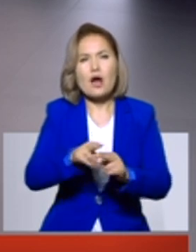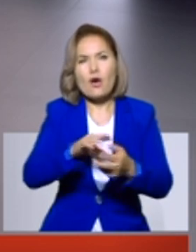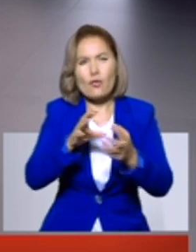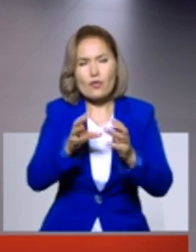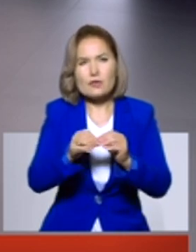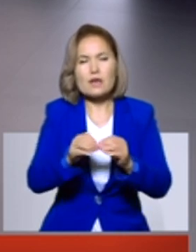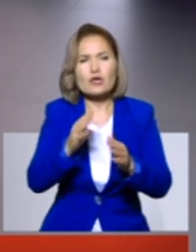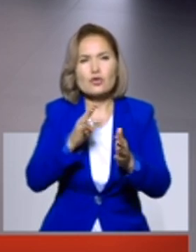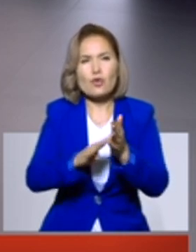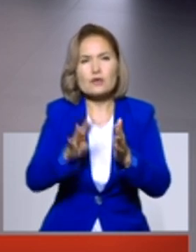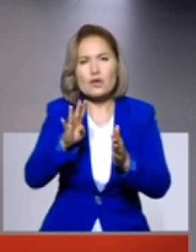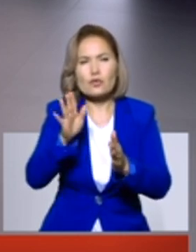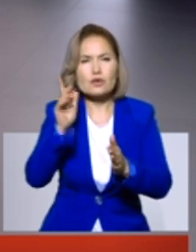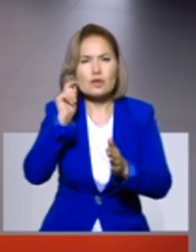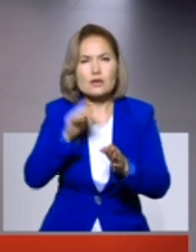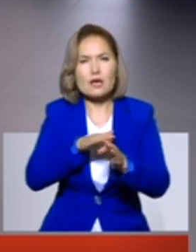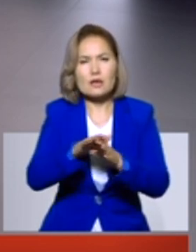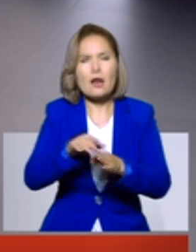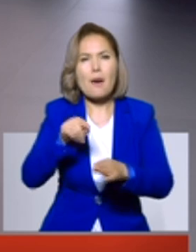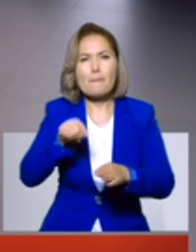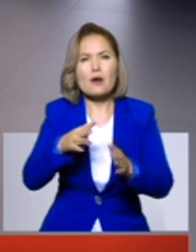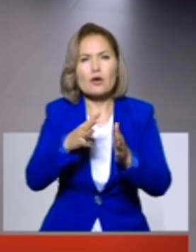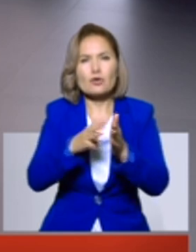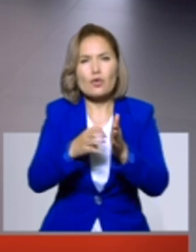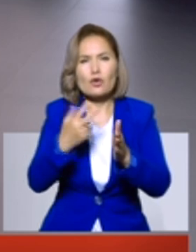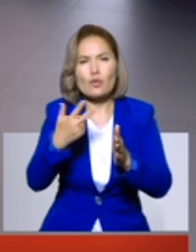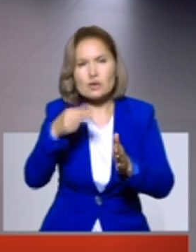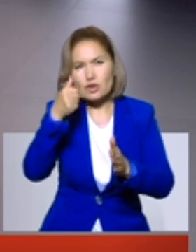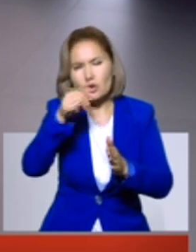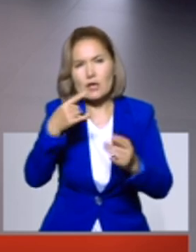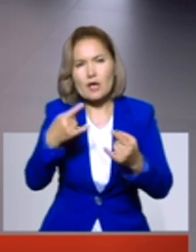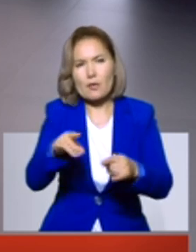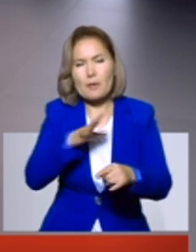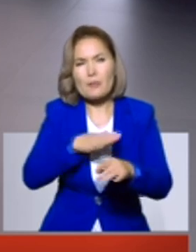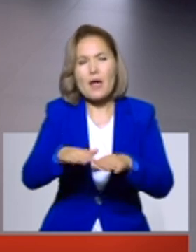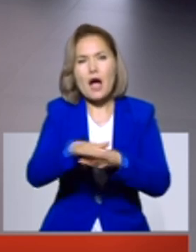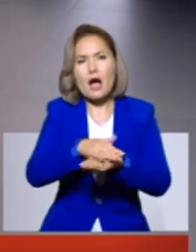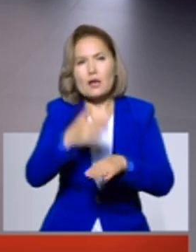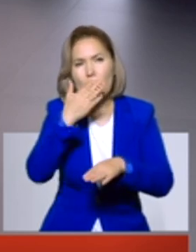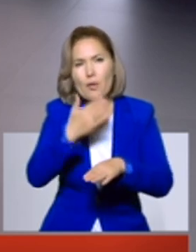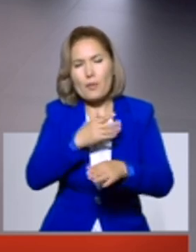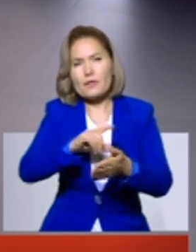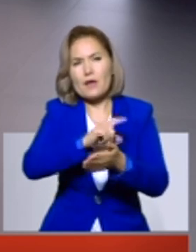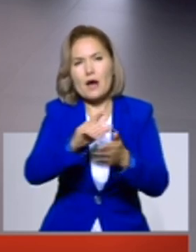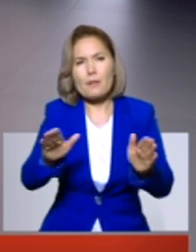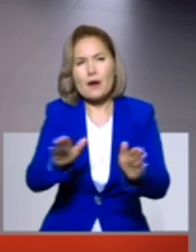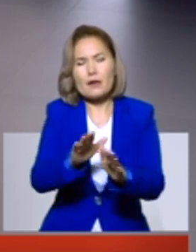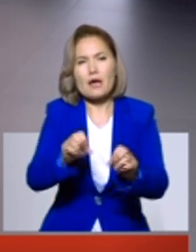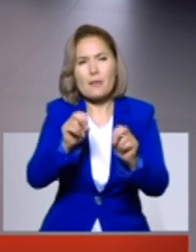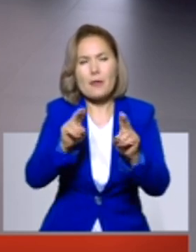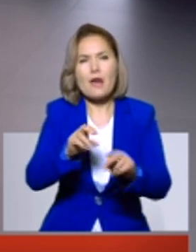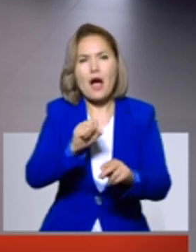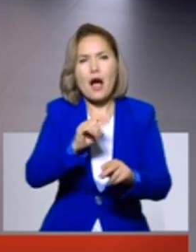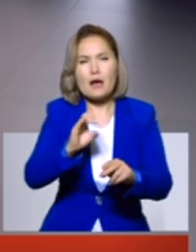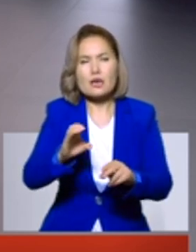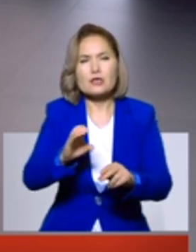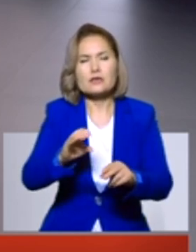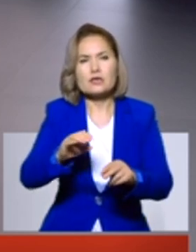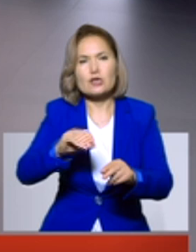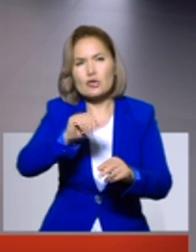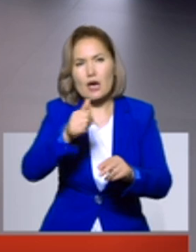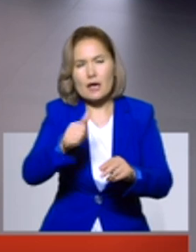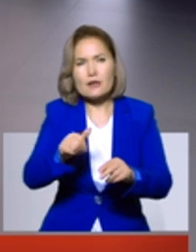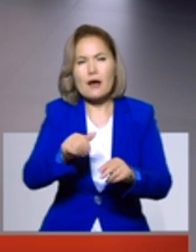атанған әйгілі сазгер 1930 жылы дүниеге келген. Ол халықтың сүйікті шығармаларына айналған арыс жағасында, бақыт